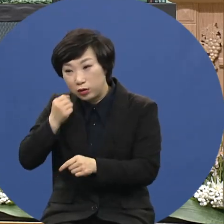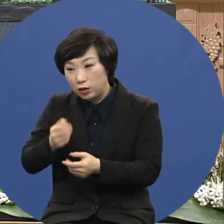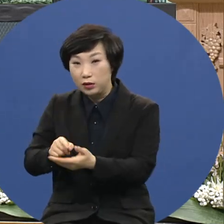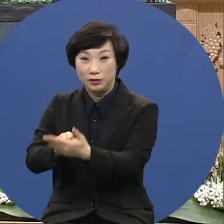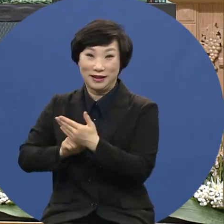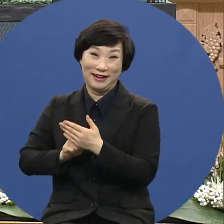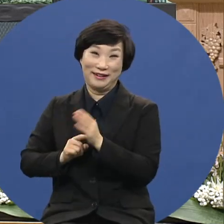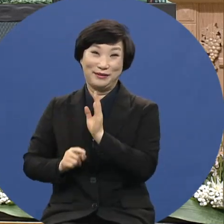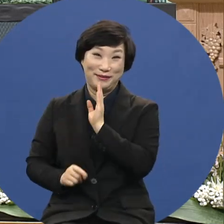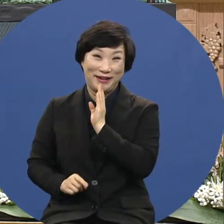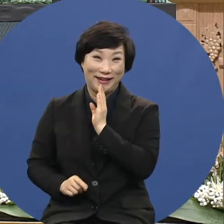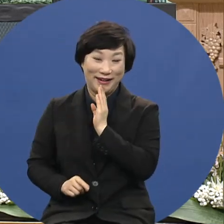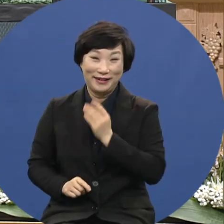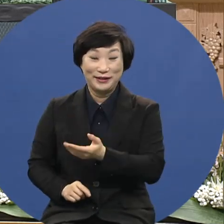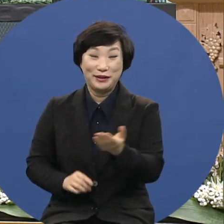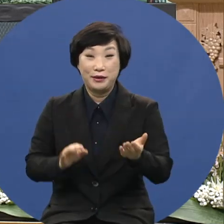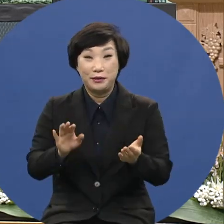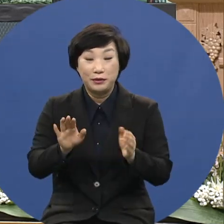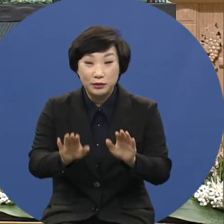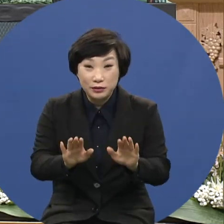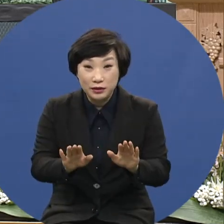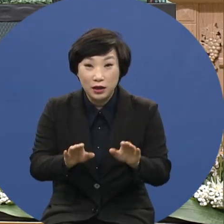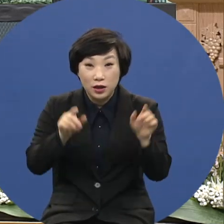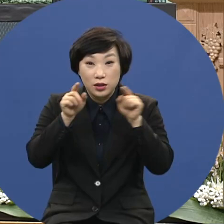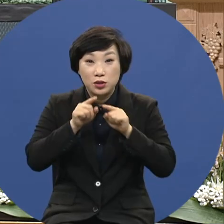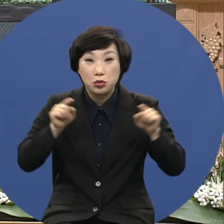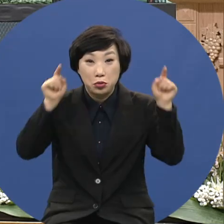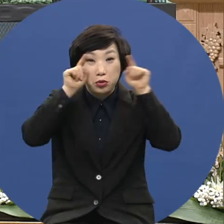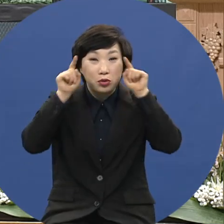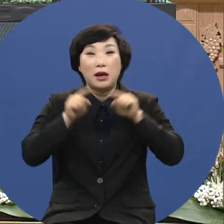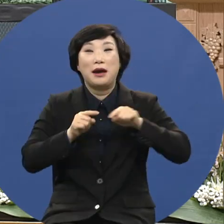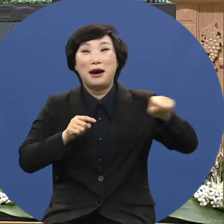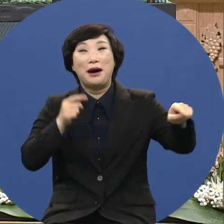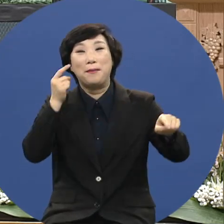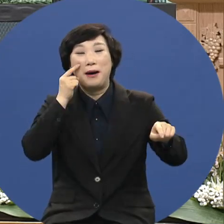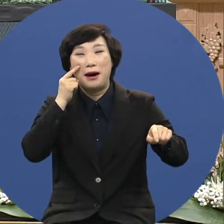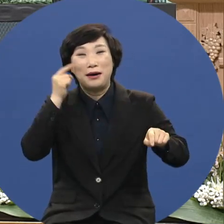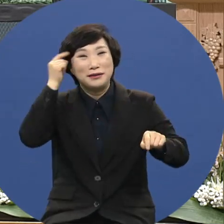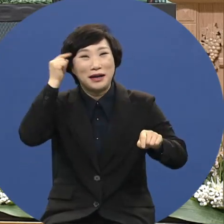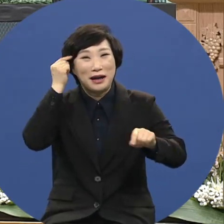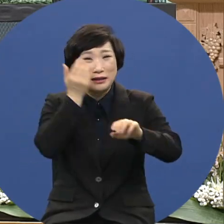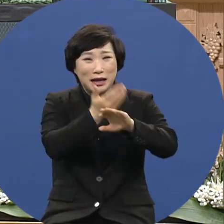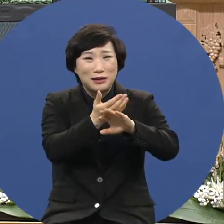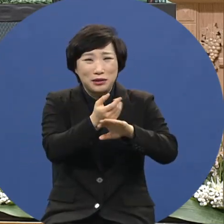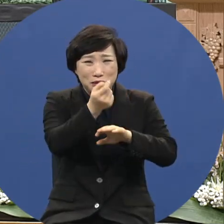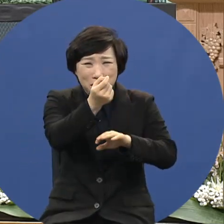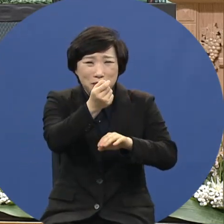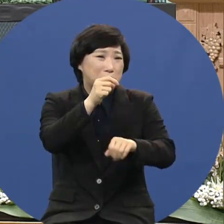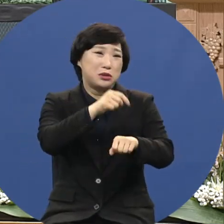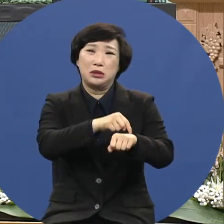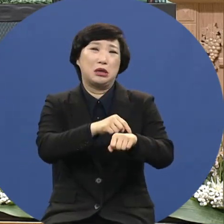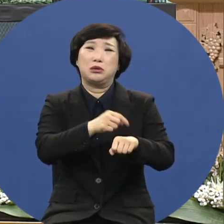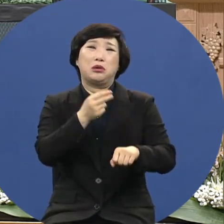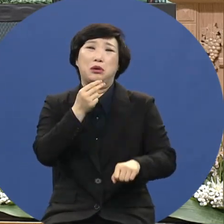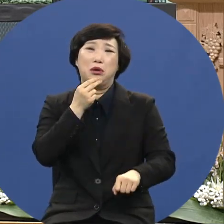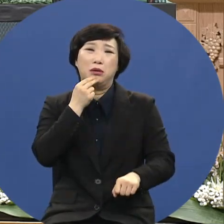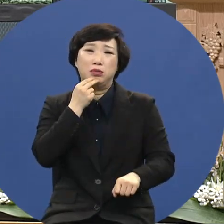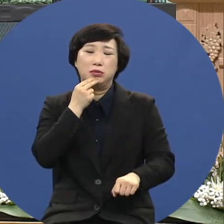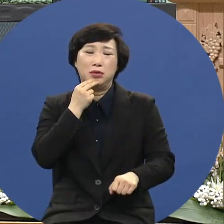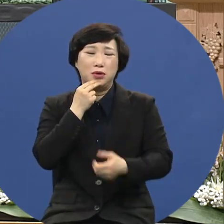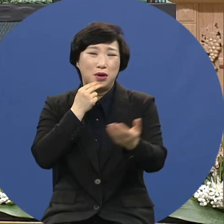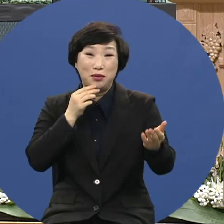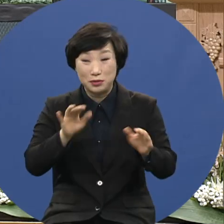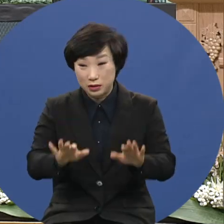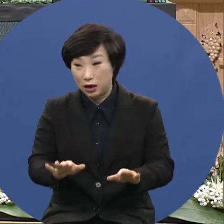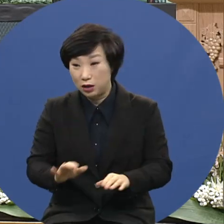여러분, 그러니까 지옥은 다른 생각할 여지가 없어. 이런